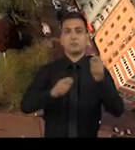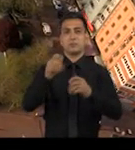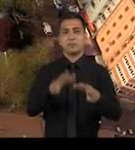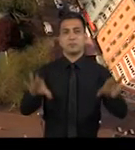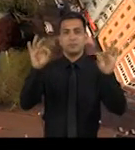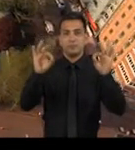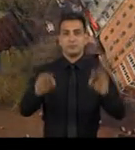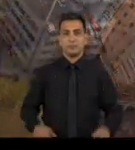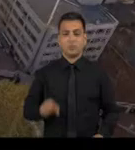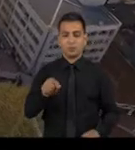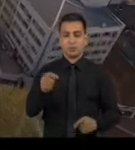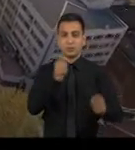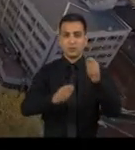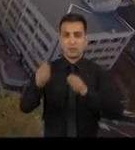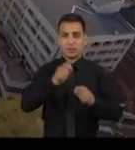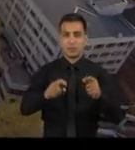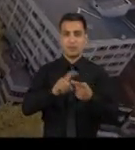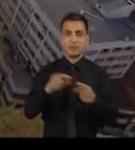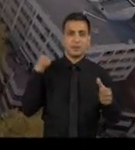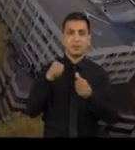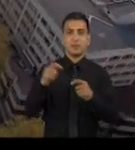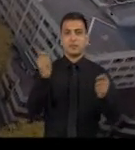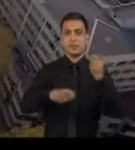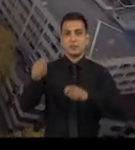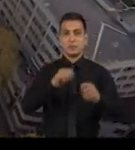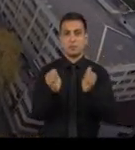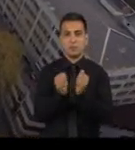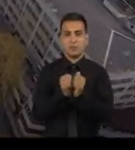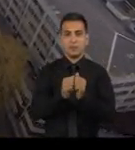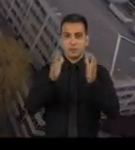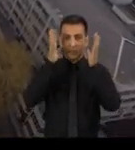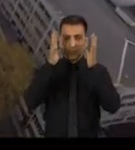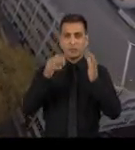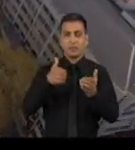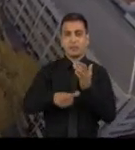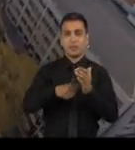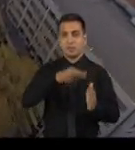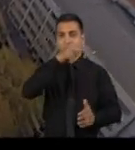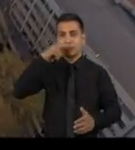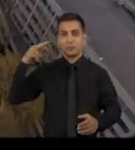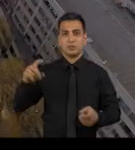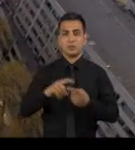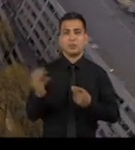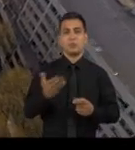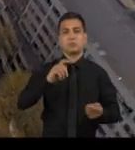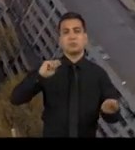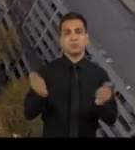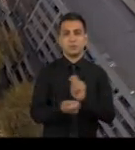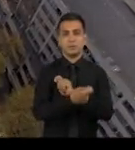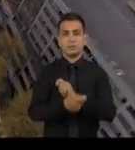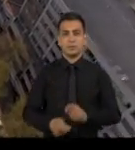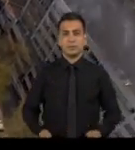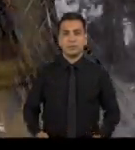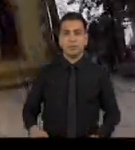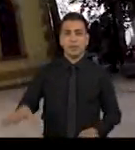inşa edilmiştir. Bu tamirat ve yeniden inşalarla birlikte caminin tarihsel dokusu epey değişikliğe